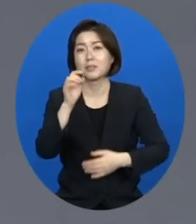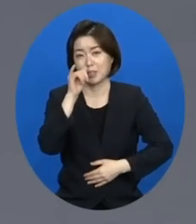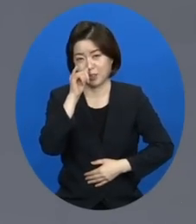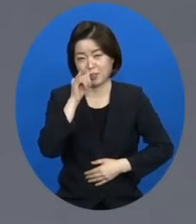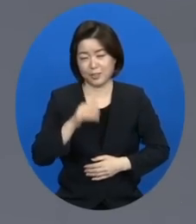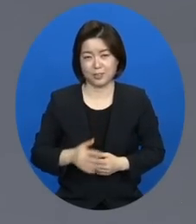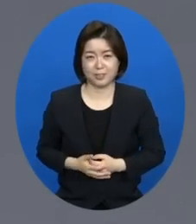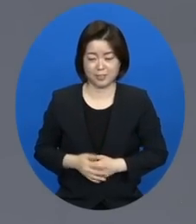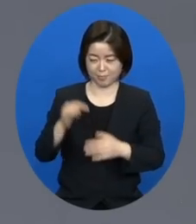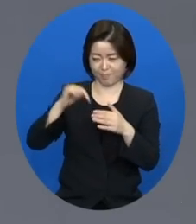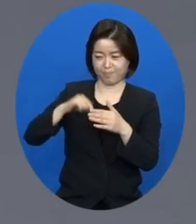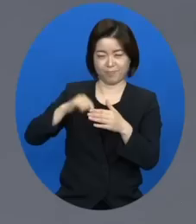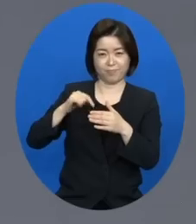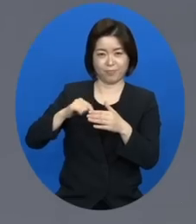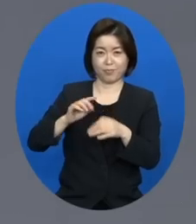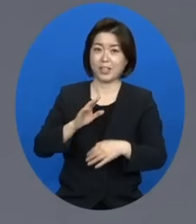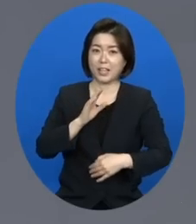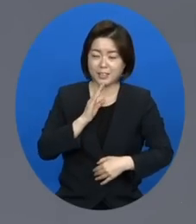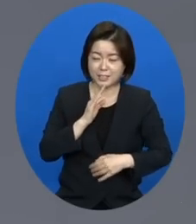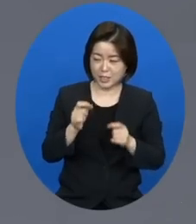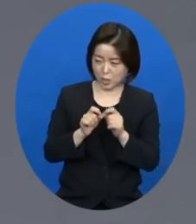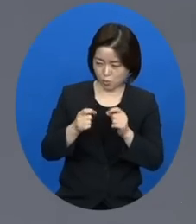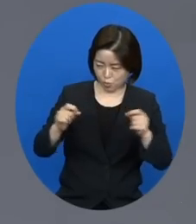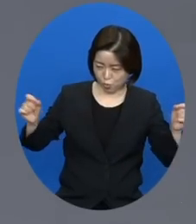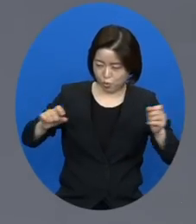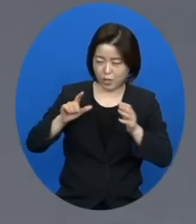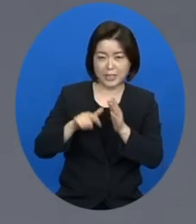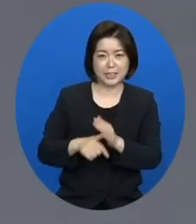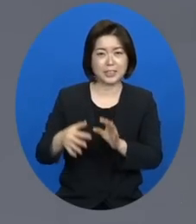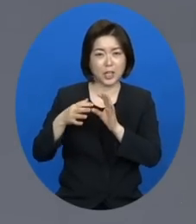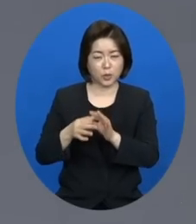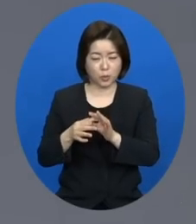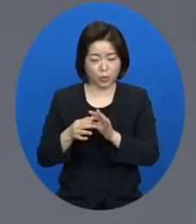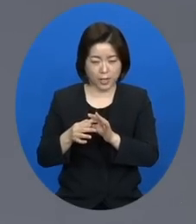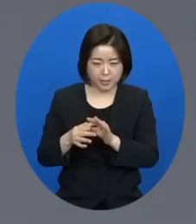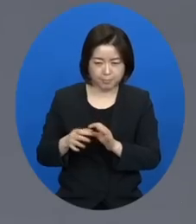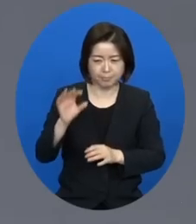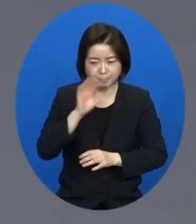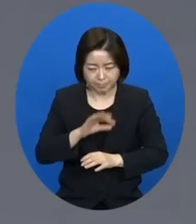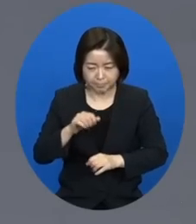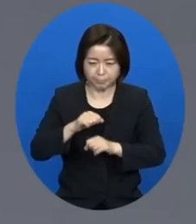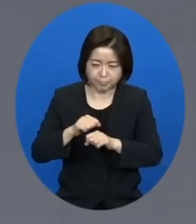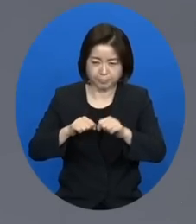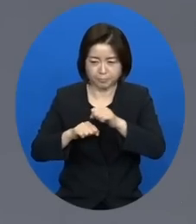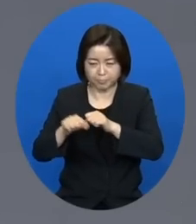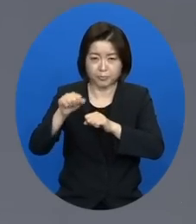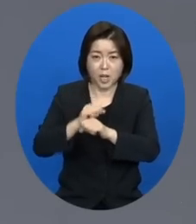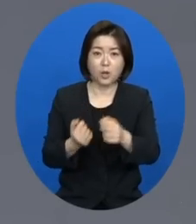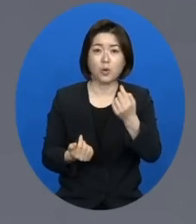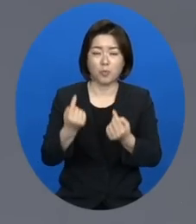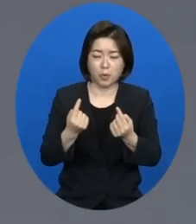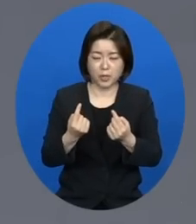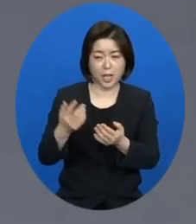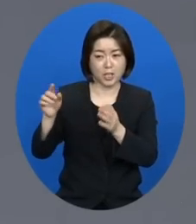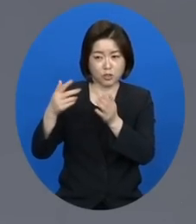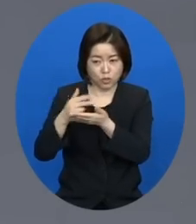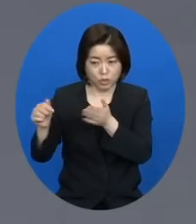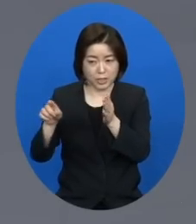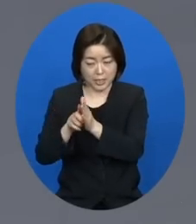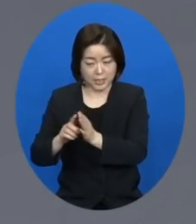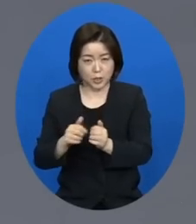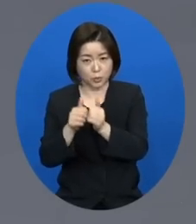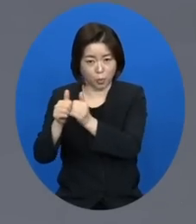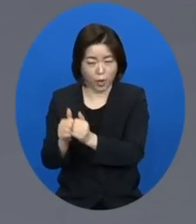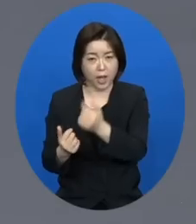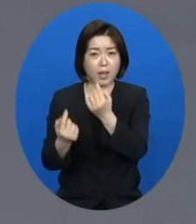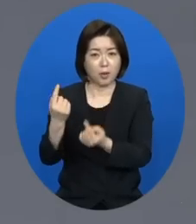그래서 내면을 실제로 정말 오랜 시간을 통해서 다지기보다는 주님과 신실하게 동행하기보다는 겉으로